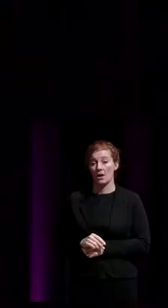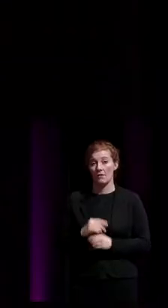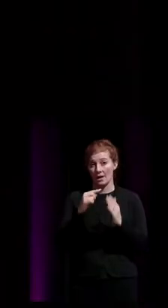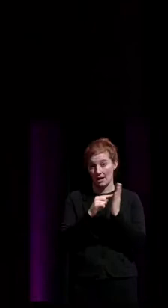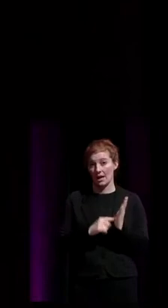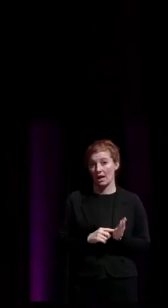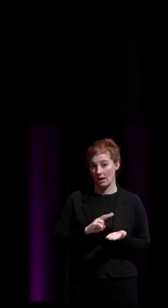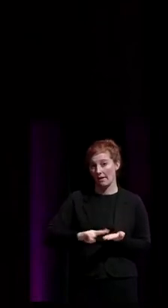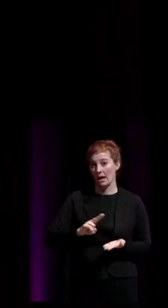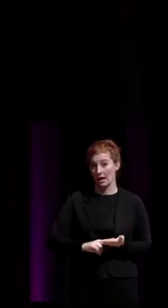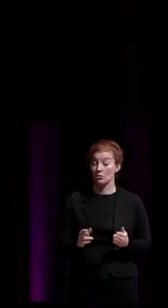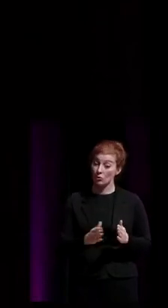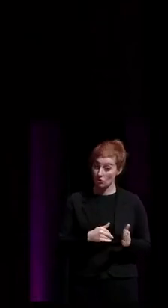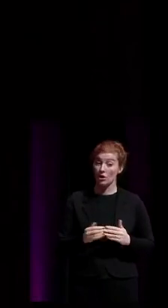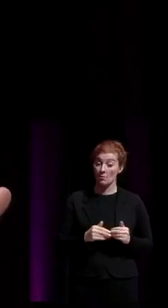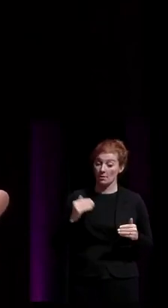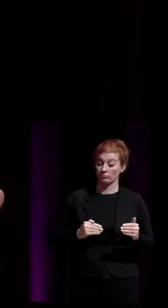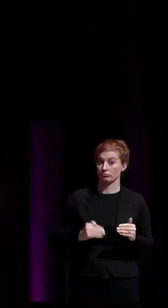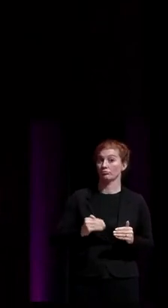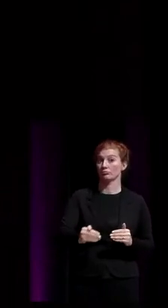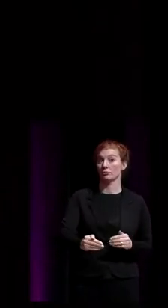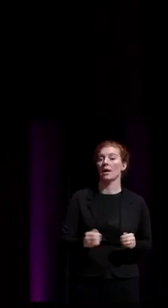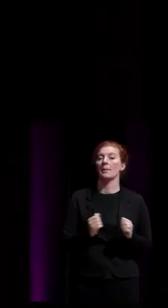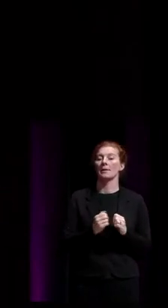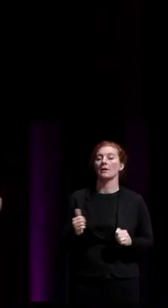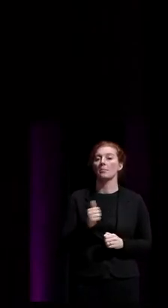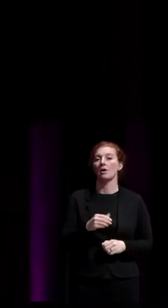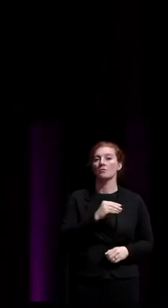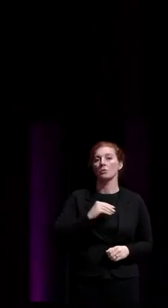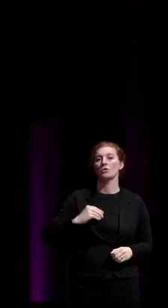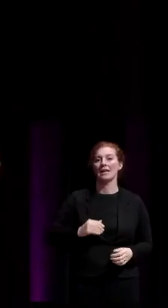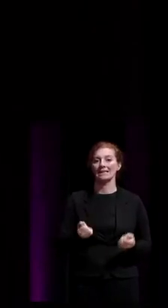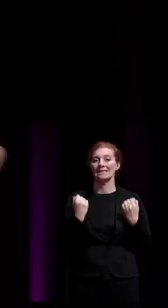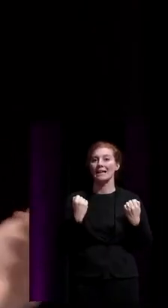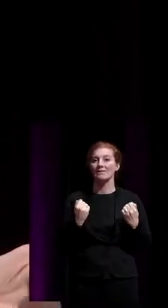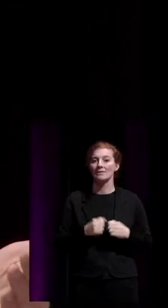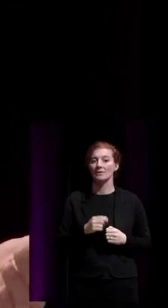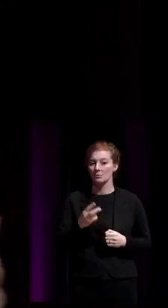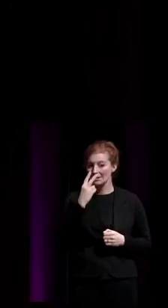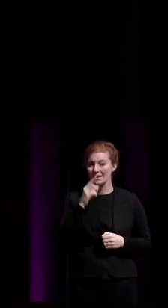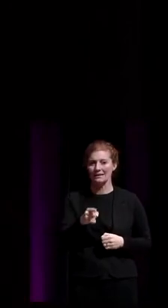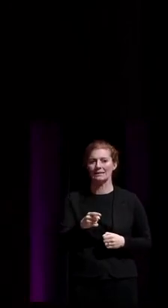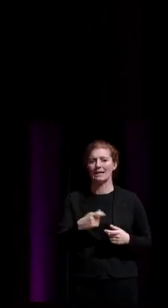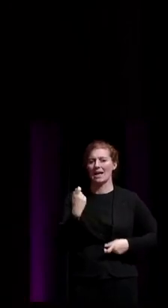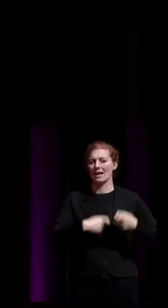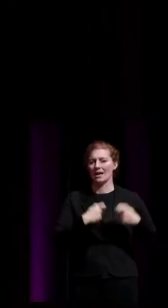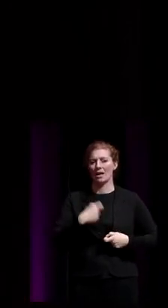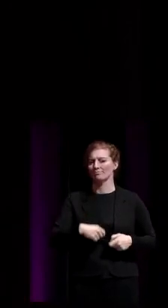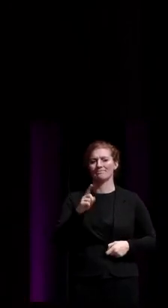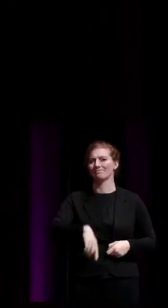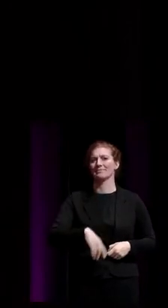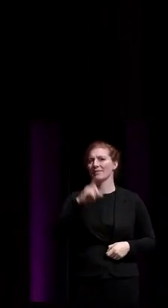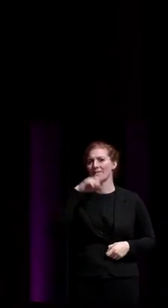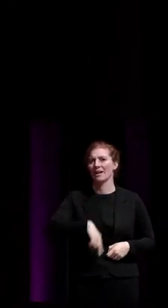man av och till. Det behövs myndighetskraft för att verkligen se till så att den reklam som går över gränserna